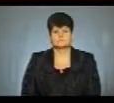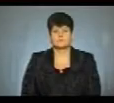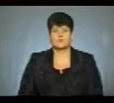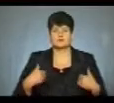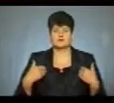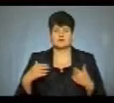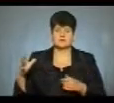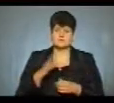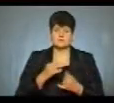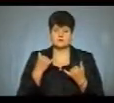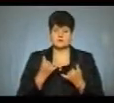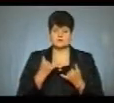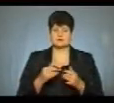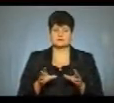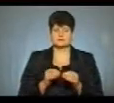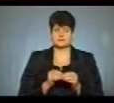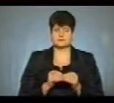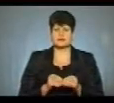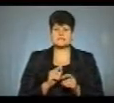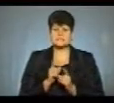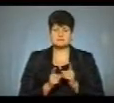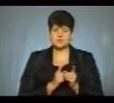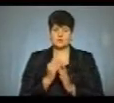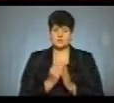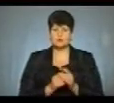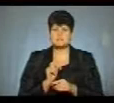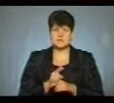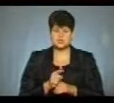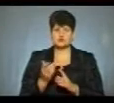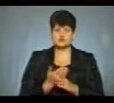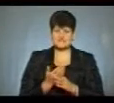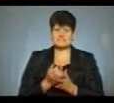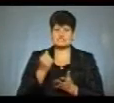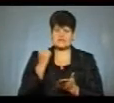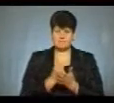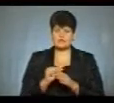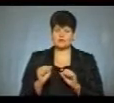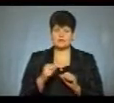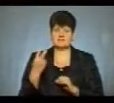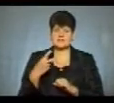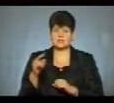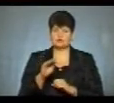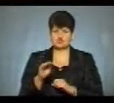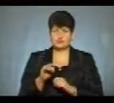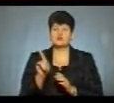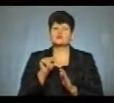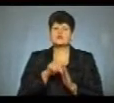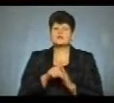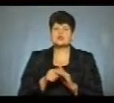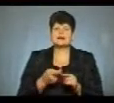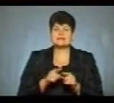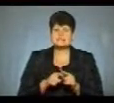Мої вітання всім, хто зараз з нами. Зміни до порядку призначення субсидій затвердив уряд 20 жовтня. Що означає це